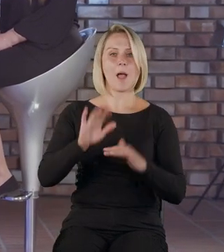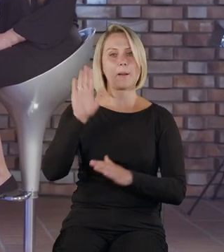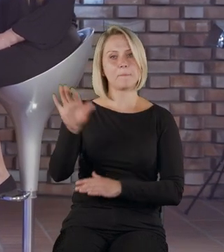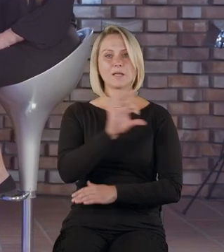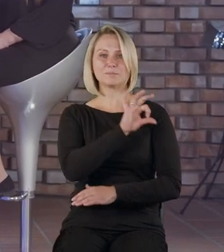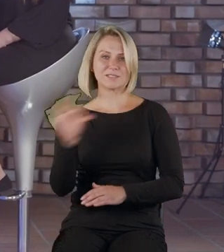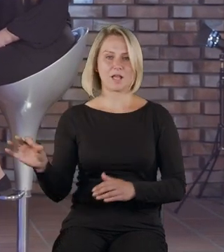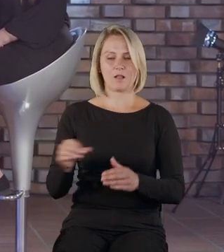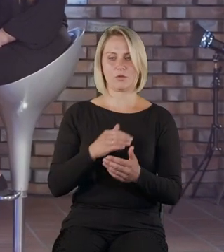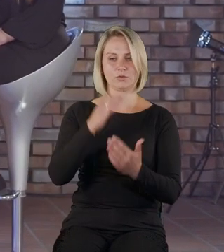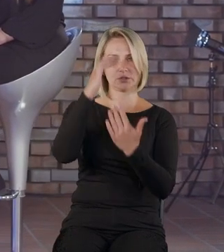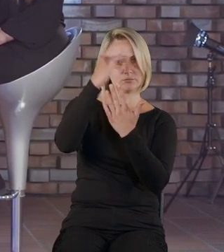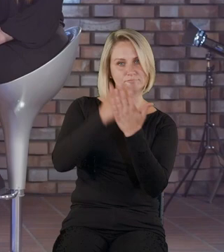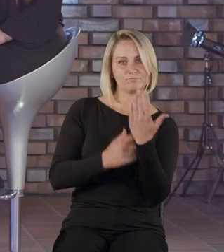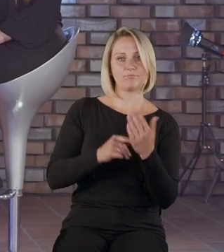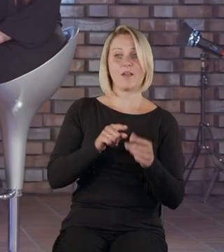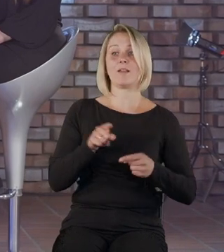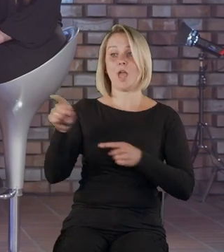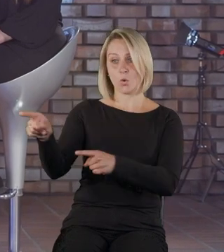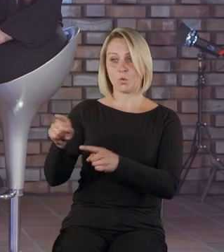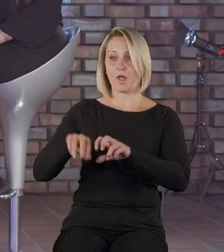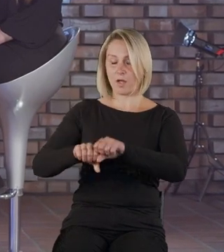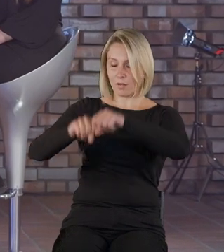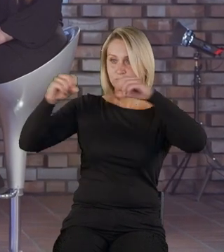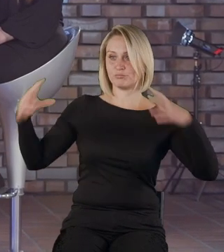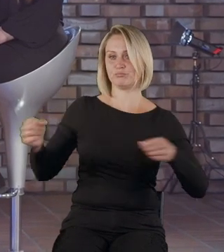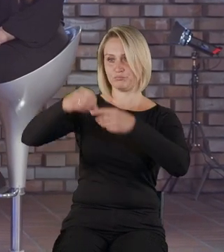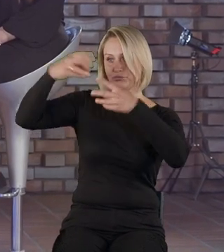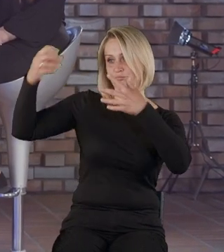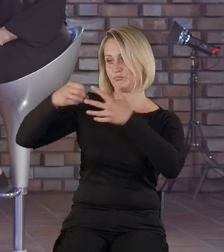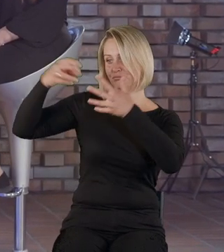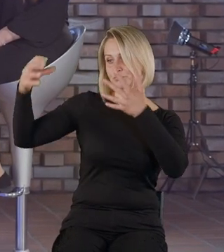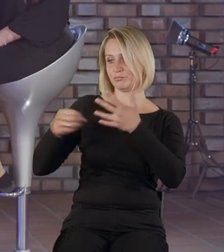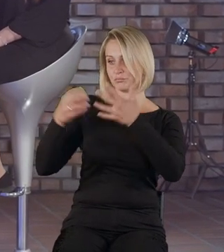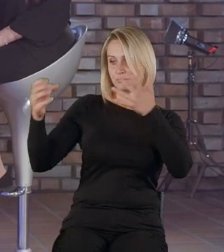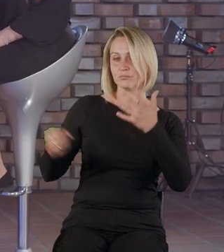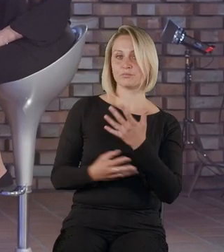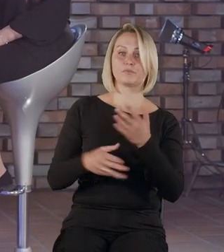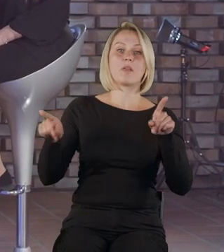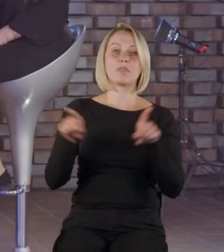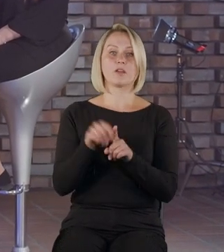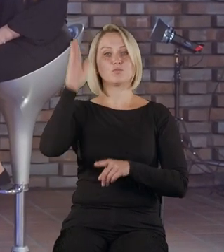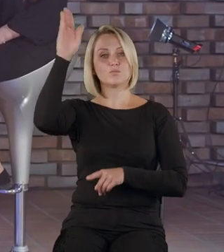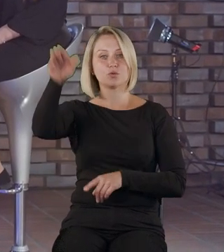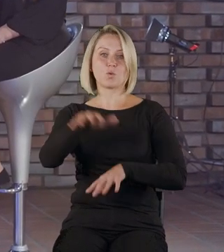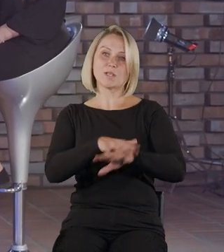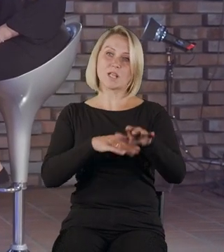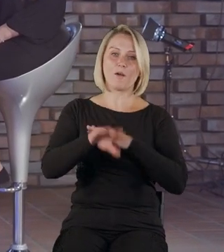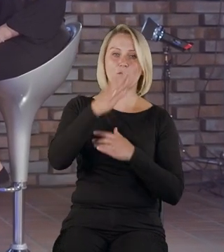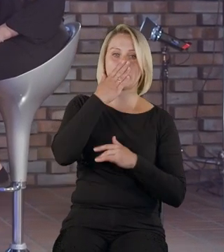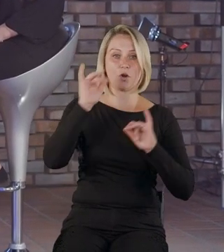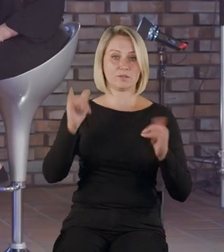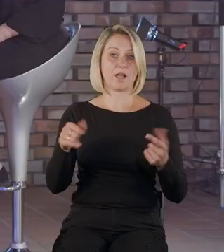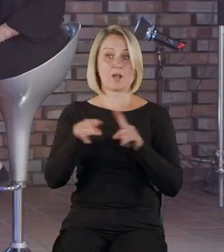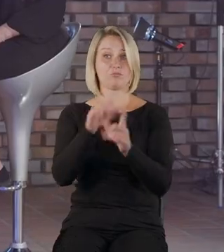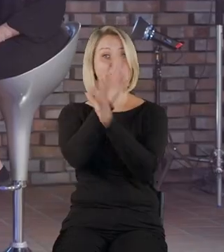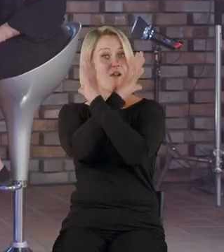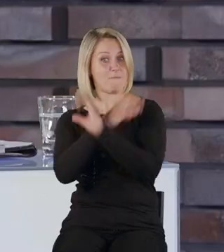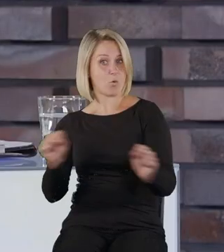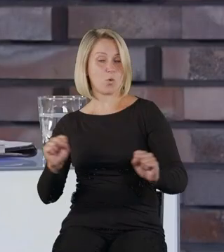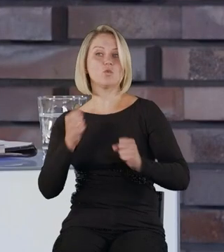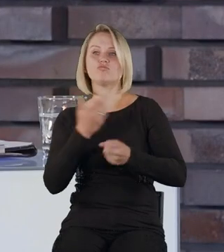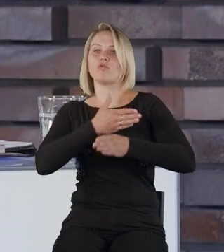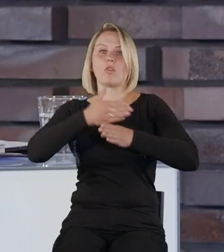oferowane są na tychże kierunkach, z perspektywami zawodowymi, na jakie może liczyć absolwent danego